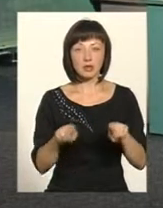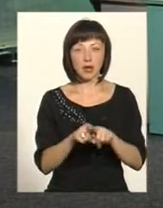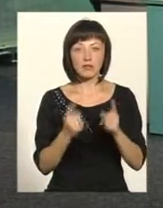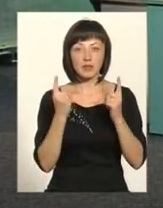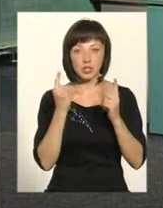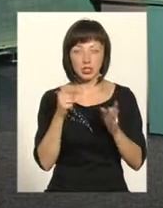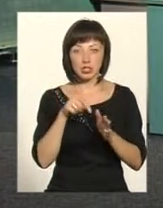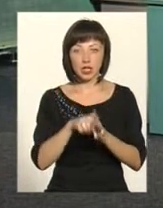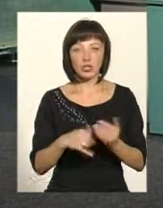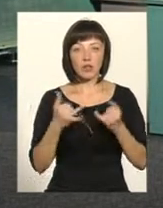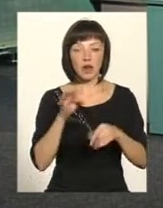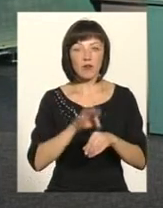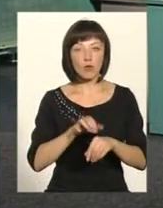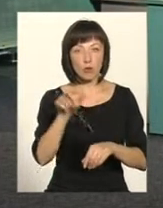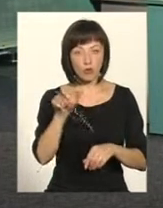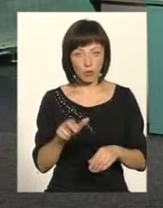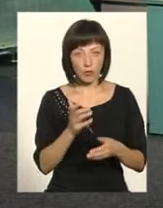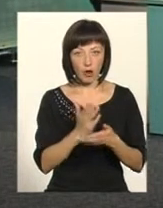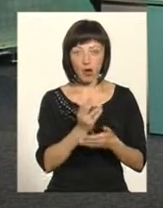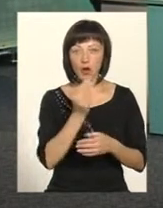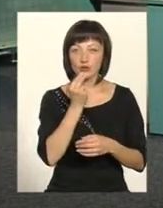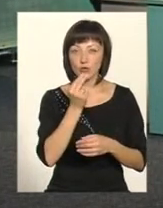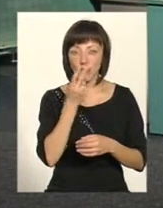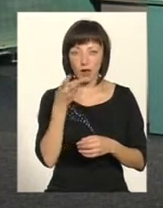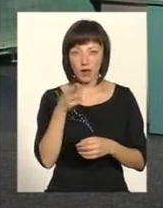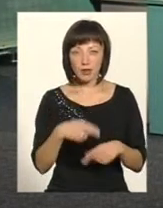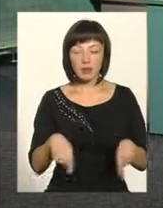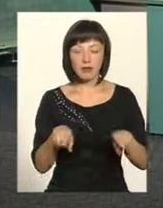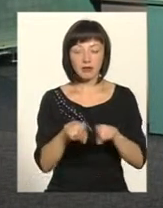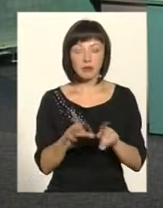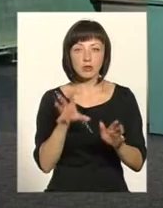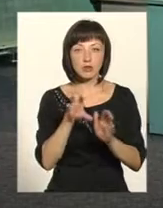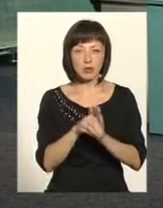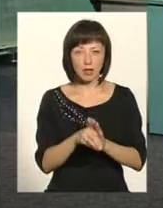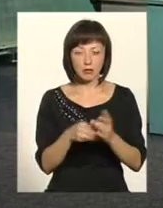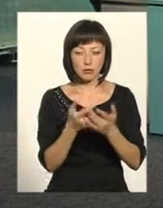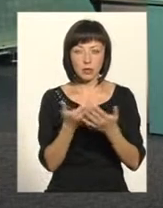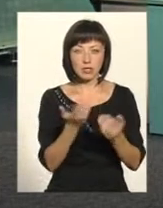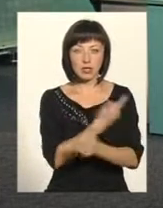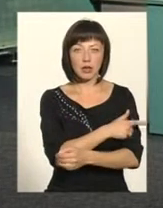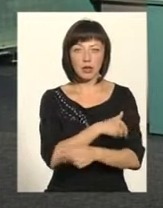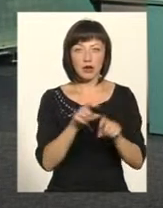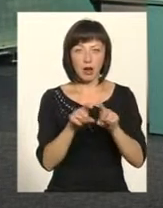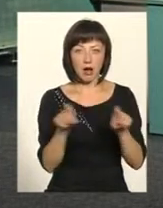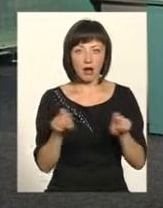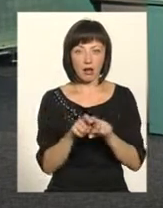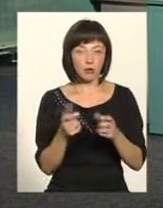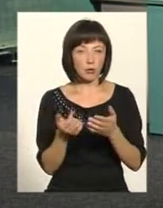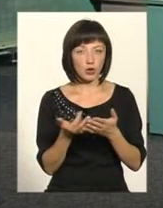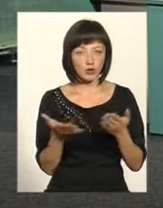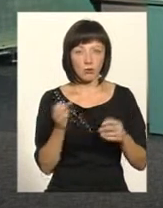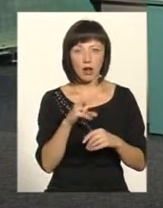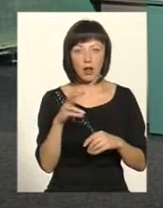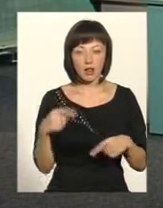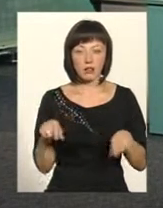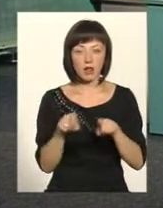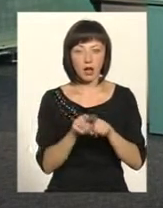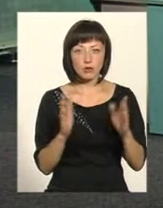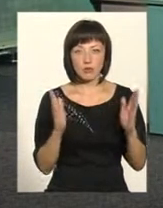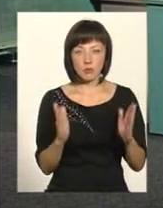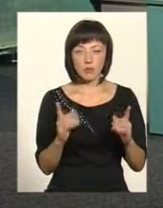значення для хворого має і лікування, має і харчування. І так само закладено також по різних лікарнях, по-різному, але також в межах